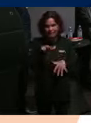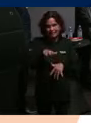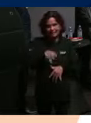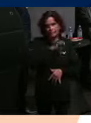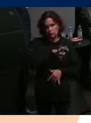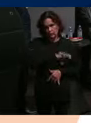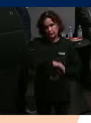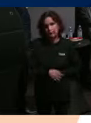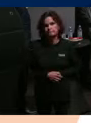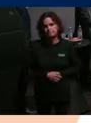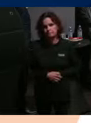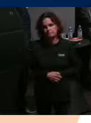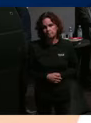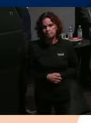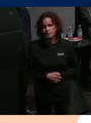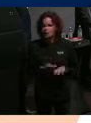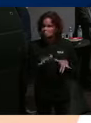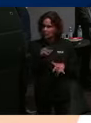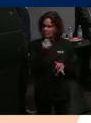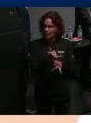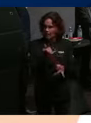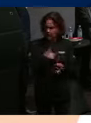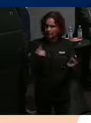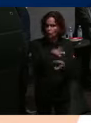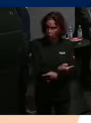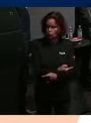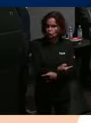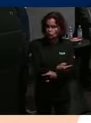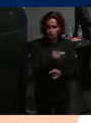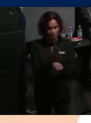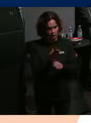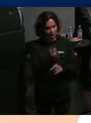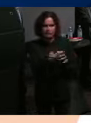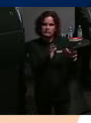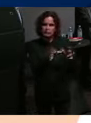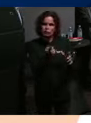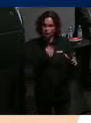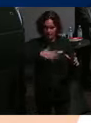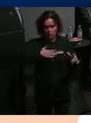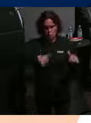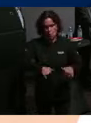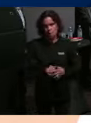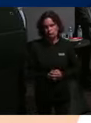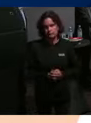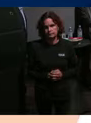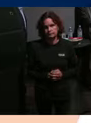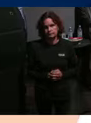13%. Det er ganske pussig og et paradoks i den situasjonen vi står i.